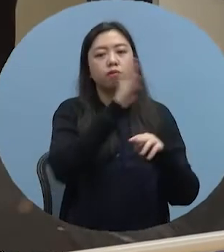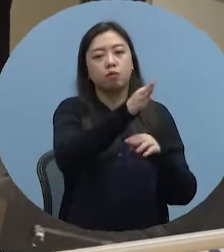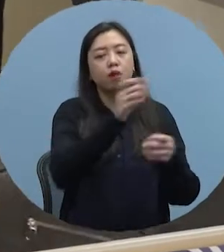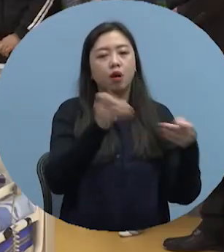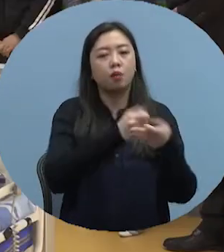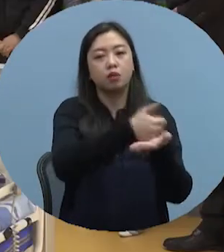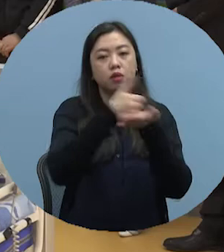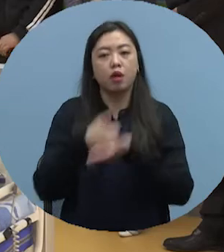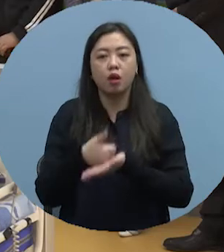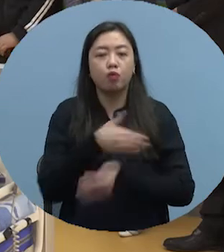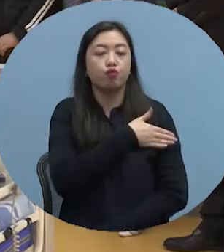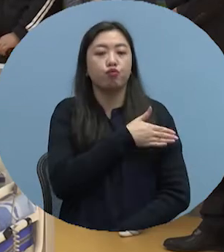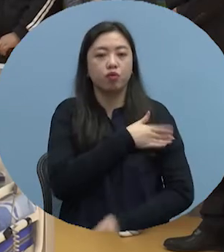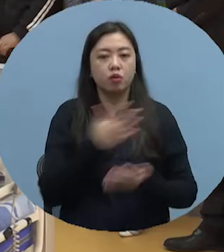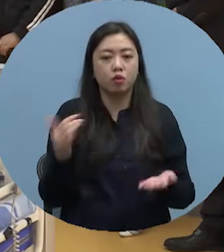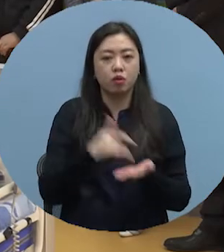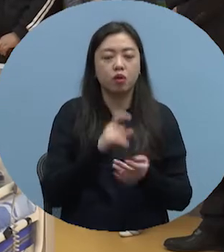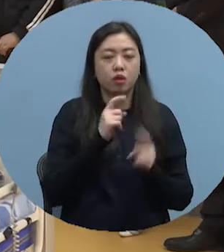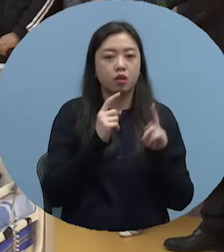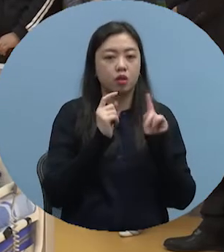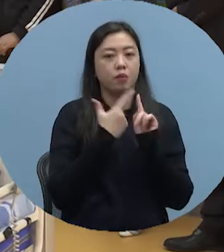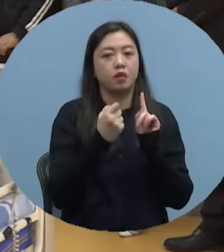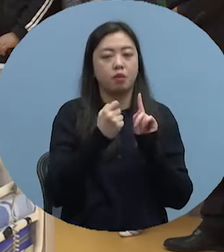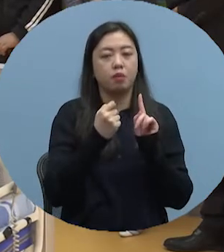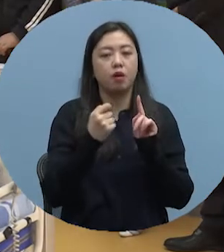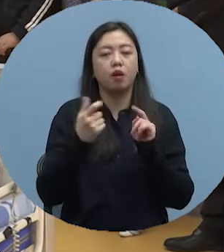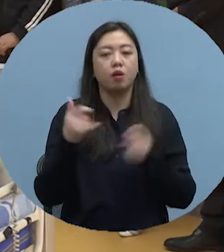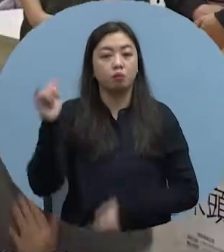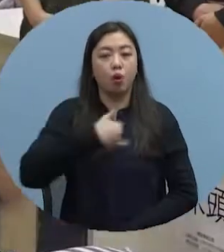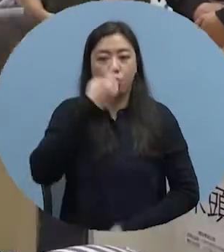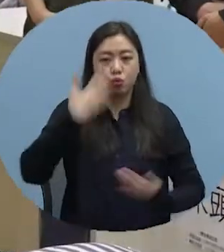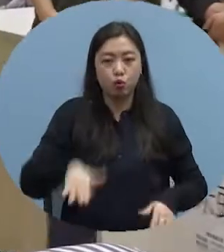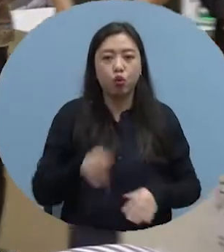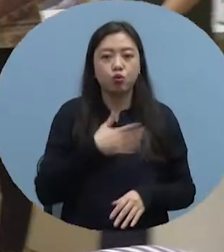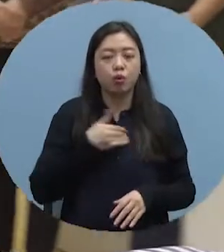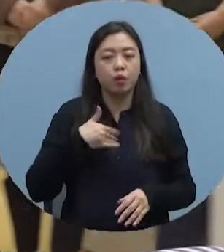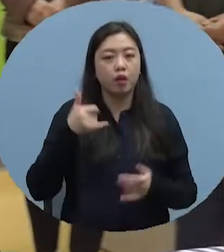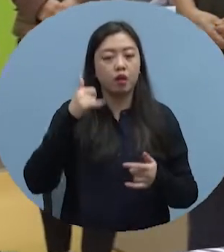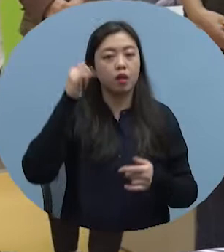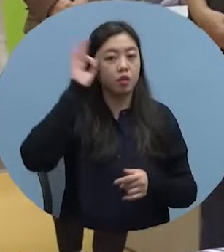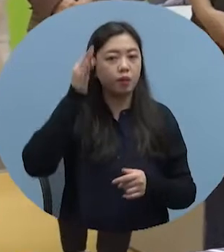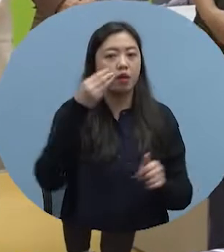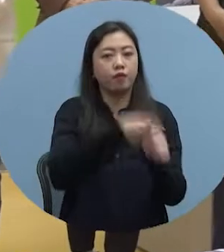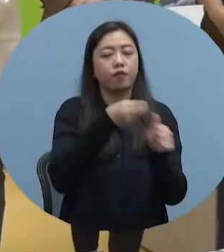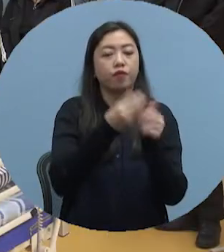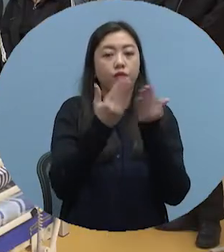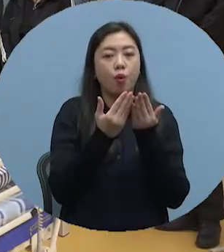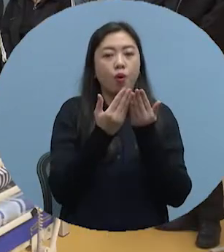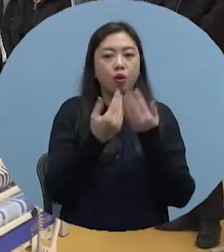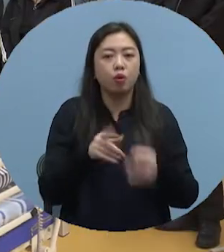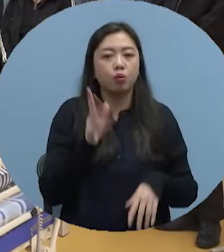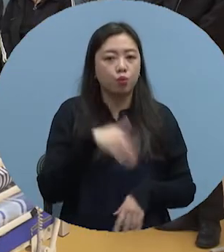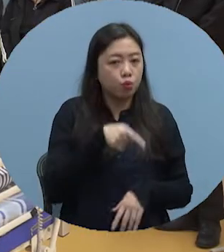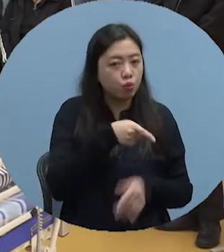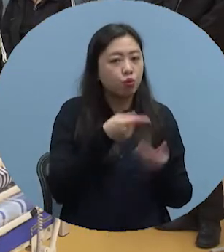员，至今180人抵港。他们来香港之后会接受为期三日的课程，学习日常护理